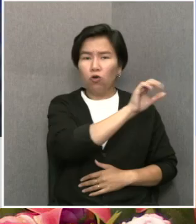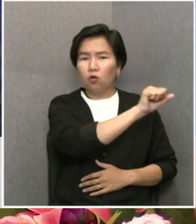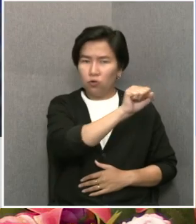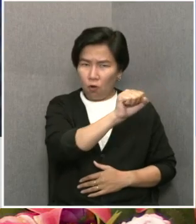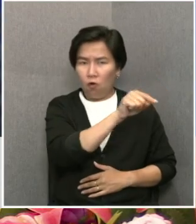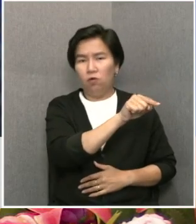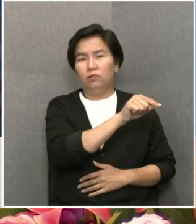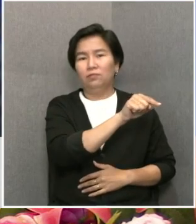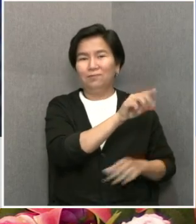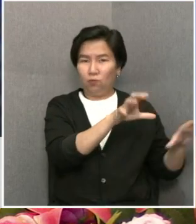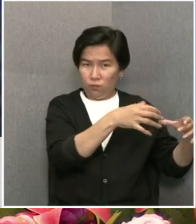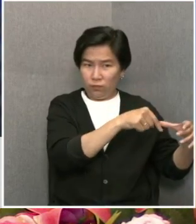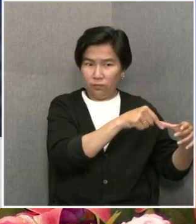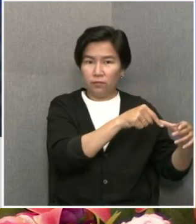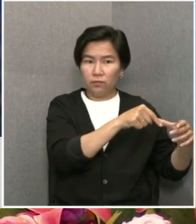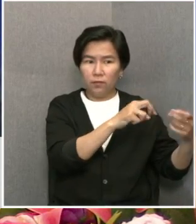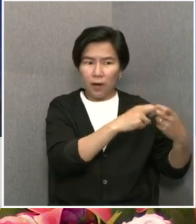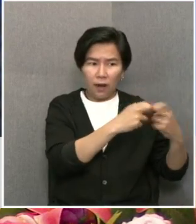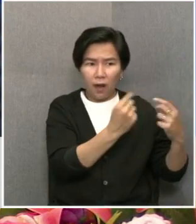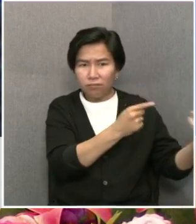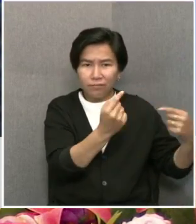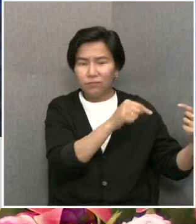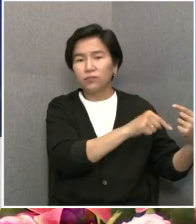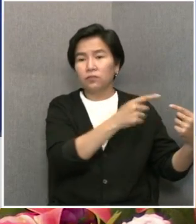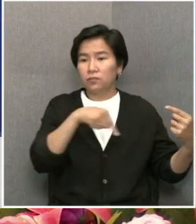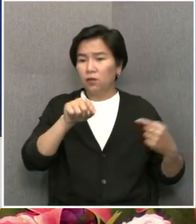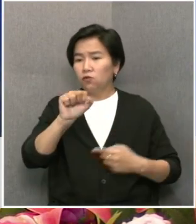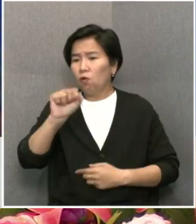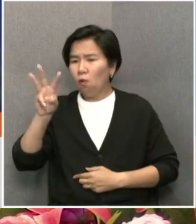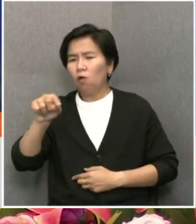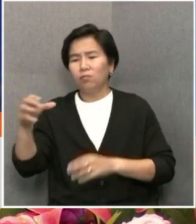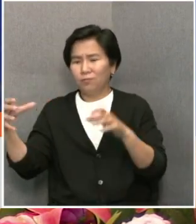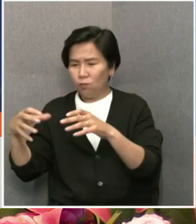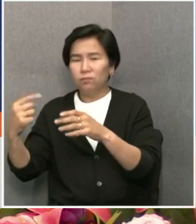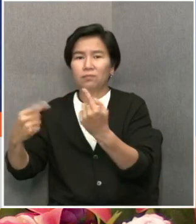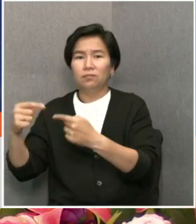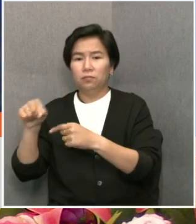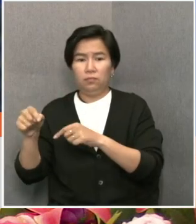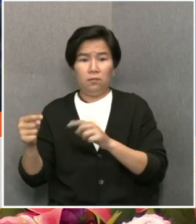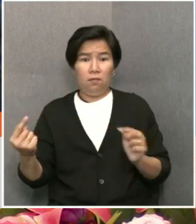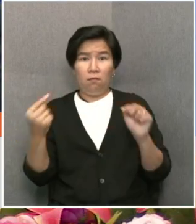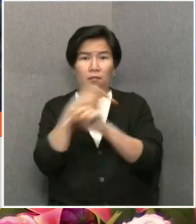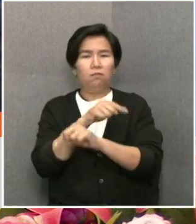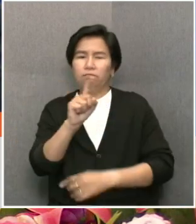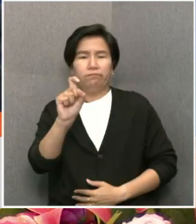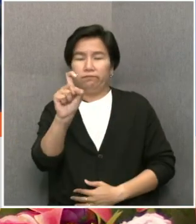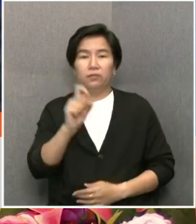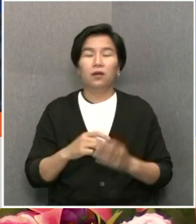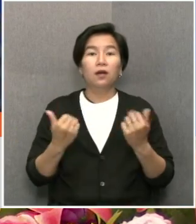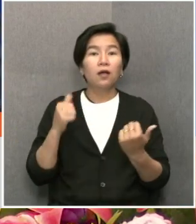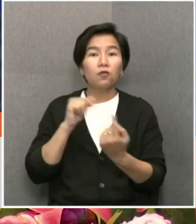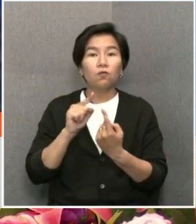นั้นหากสสที่ถูกศาลรัฐธรรมนูญสั่งยุติปฏิบัติหน้าที่ไม่ทำให้สิทธิ์ในการเป็นแคนดิเดตนายก